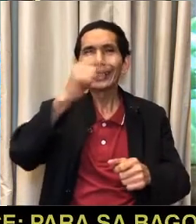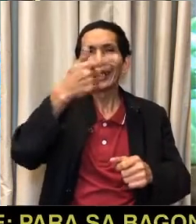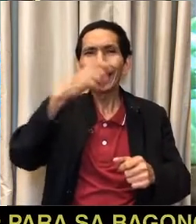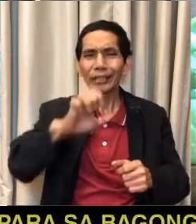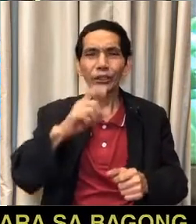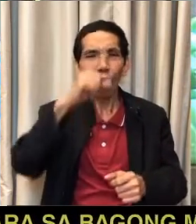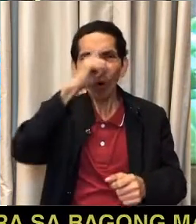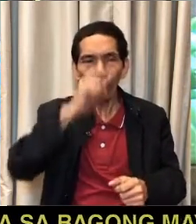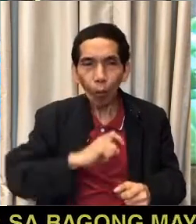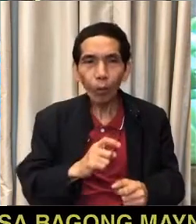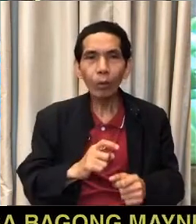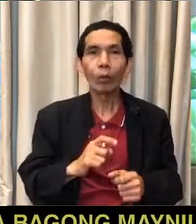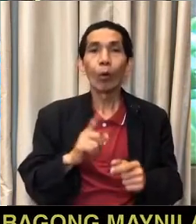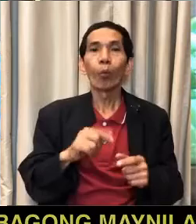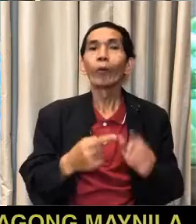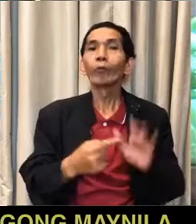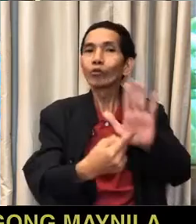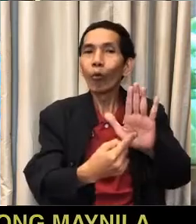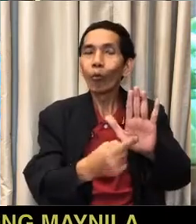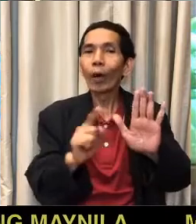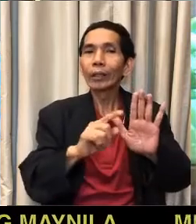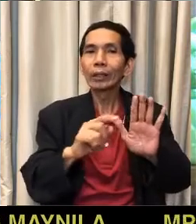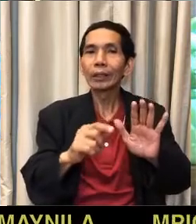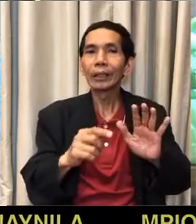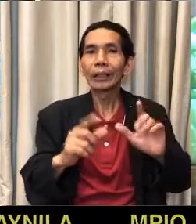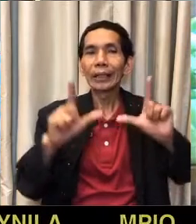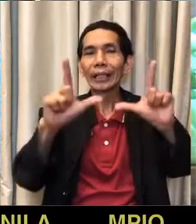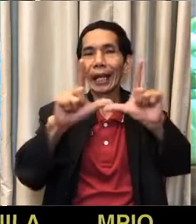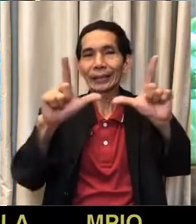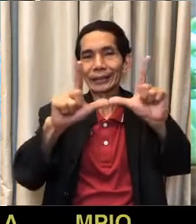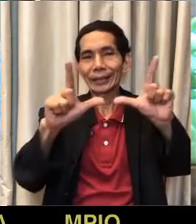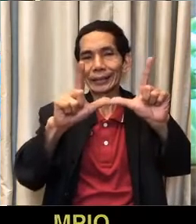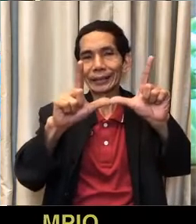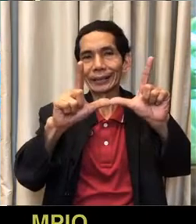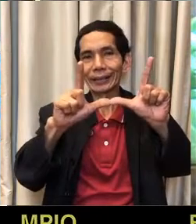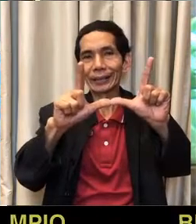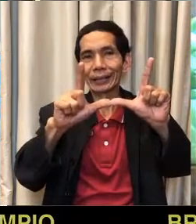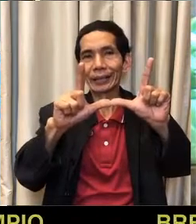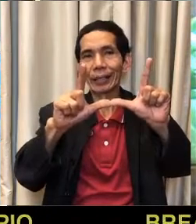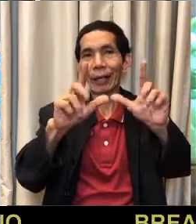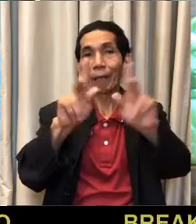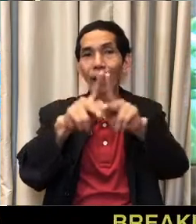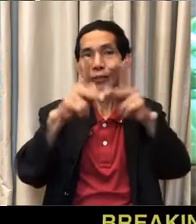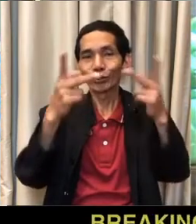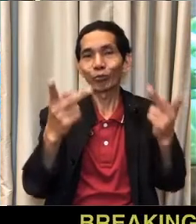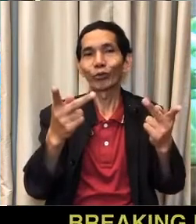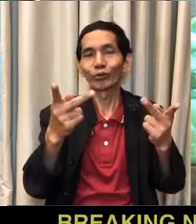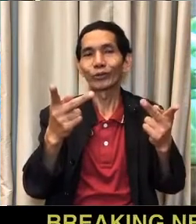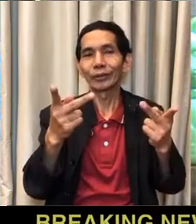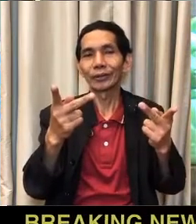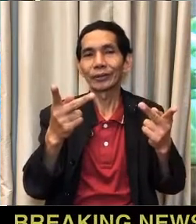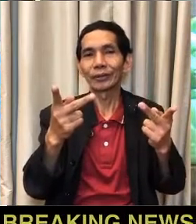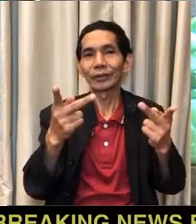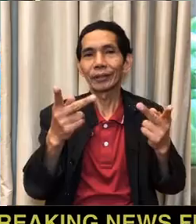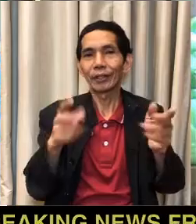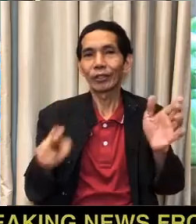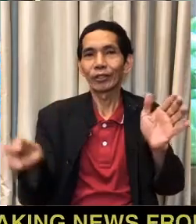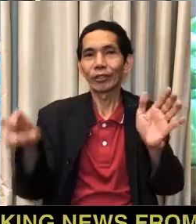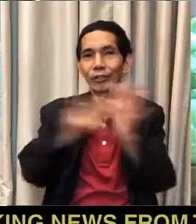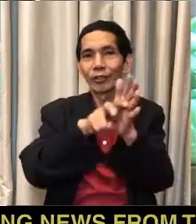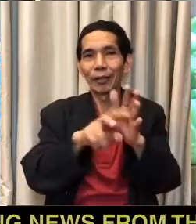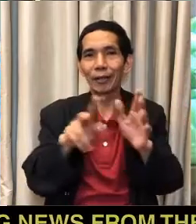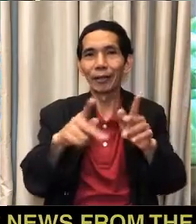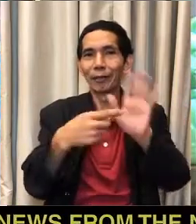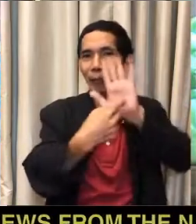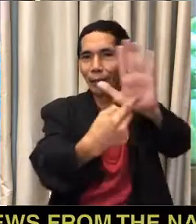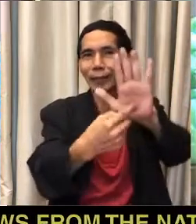eh. Di ano pwede mo ipakita? Lisensya. Passport. Kalaan mo, sumakay ka lang ng jeep,